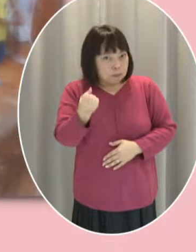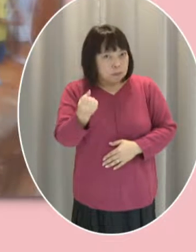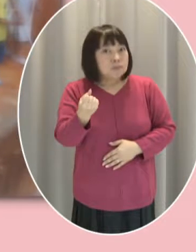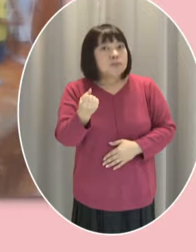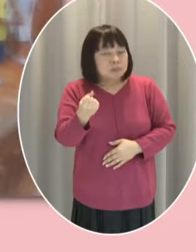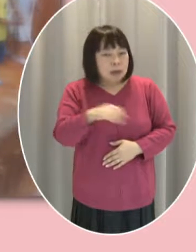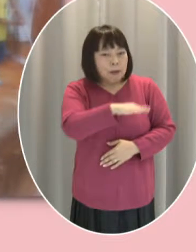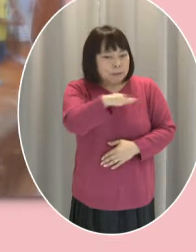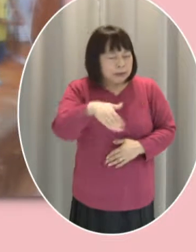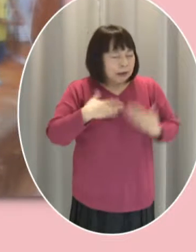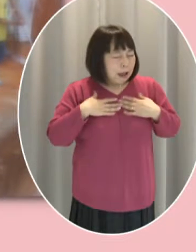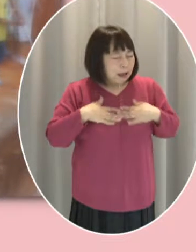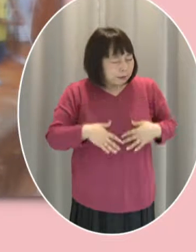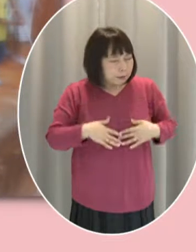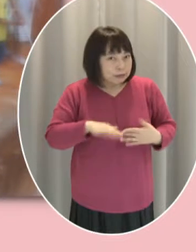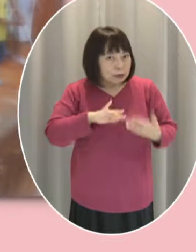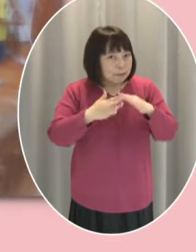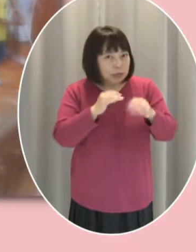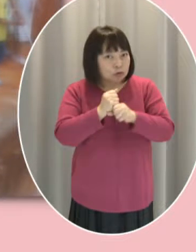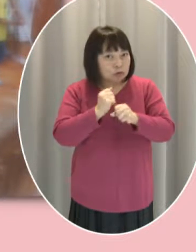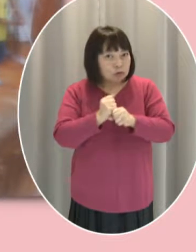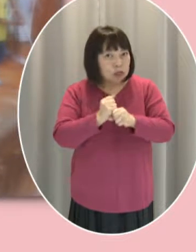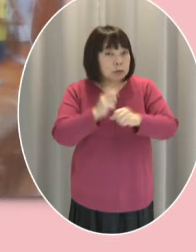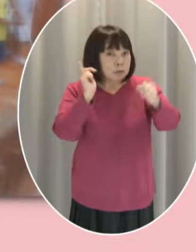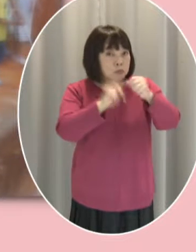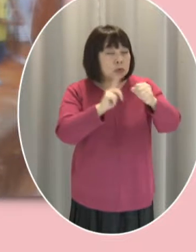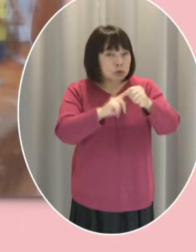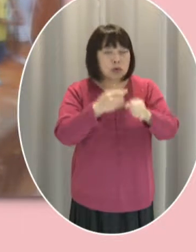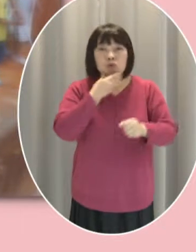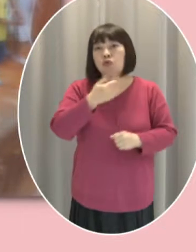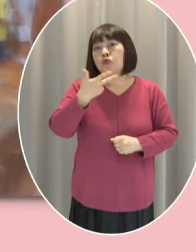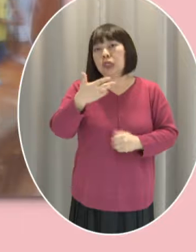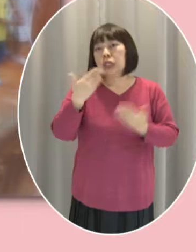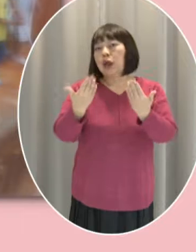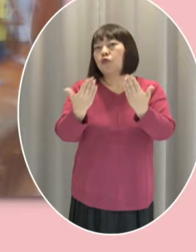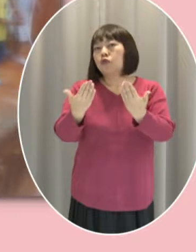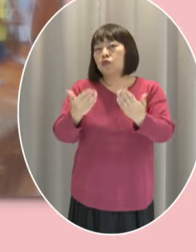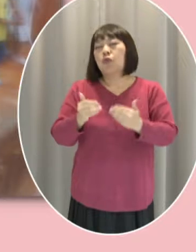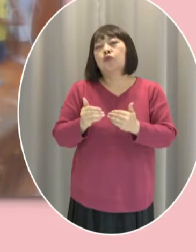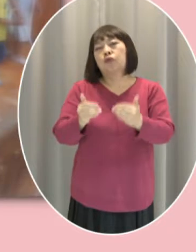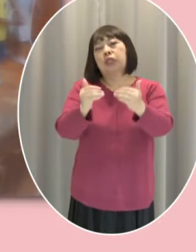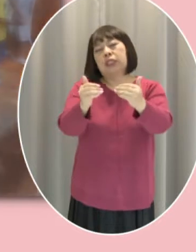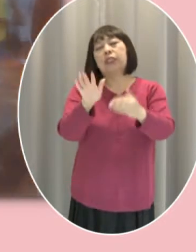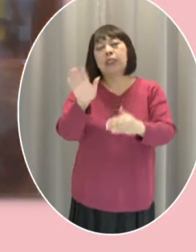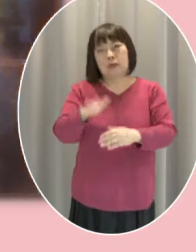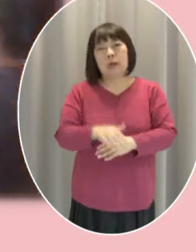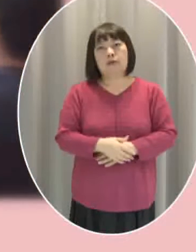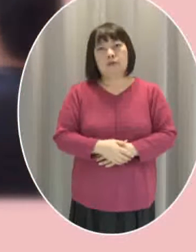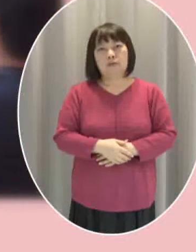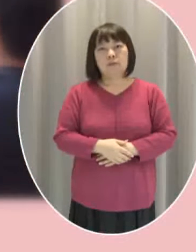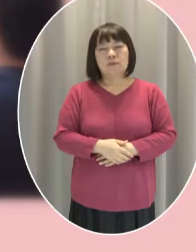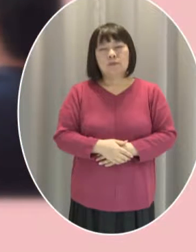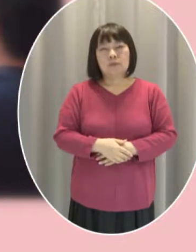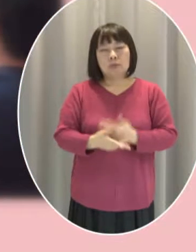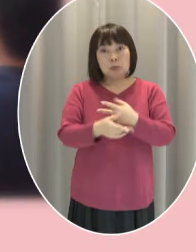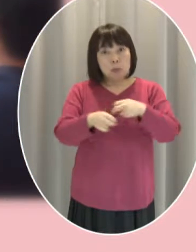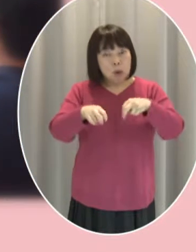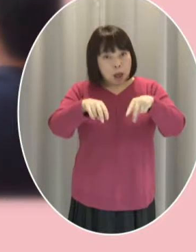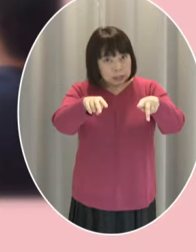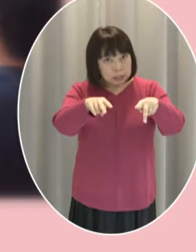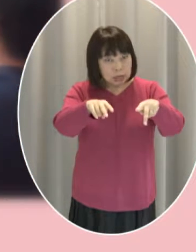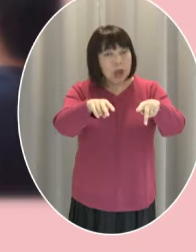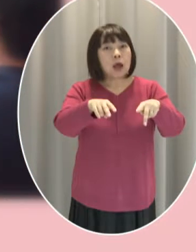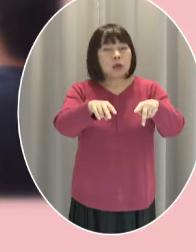安心して暮らせるまちづくりを進めるため福祉学習を推進していますボランティアや